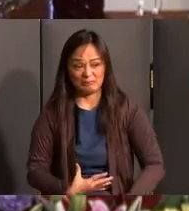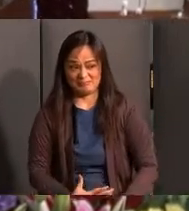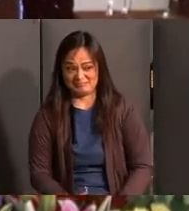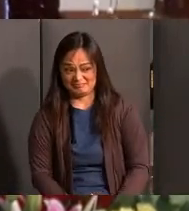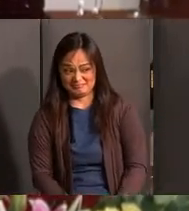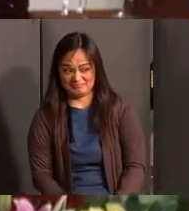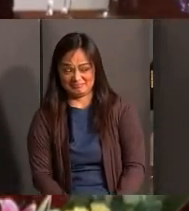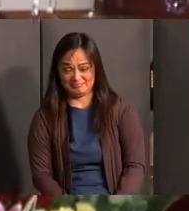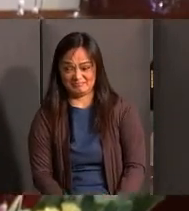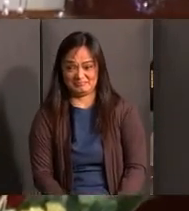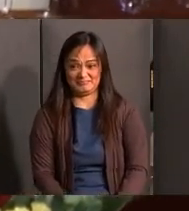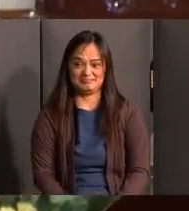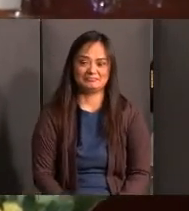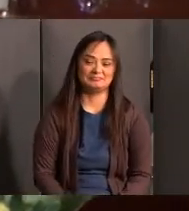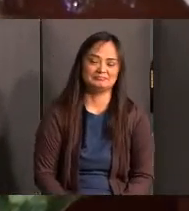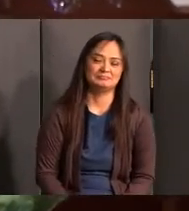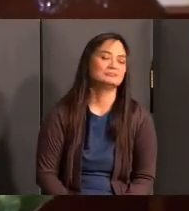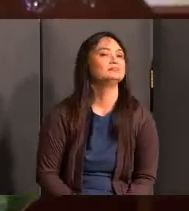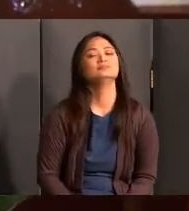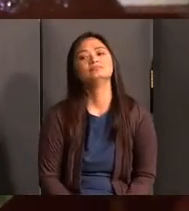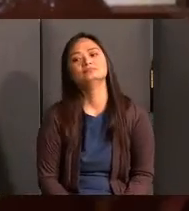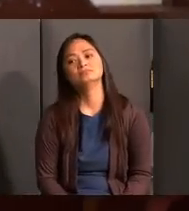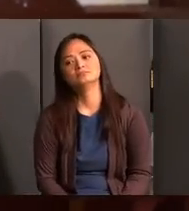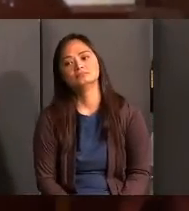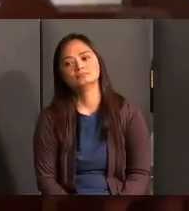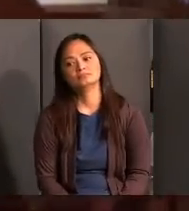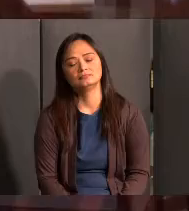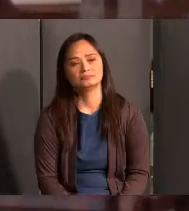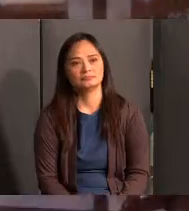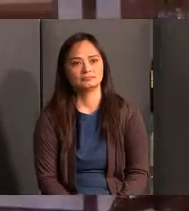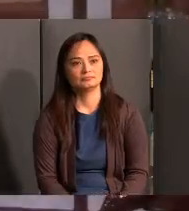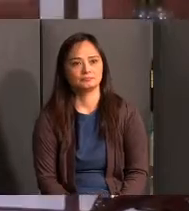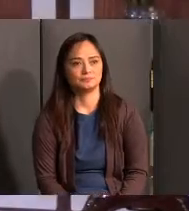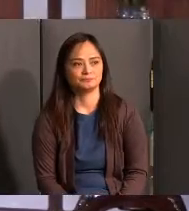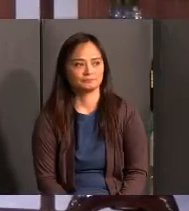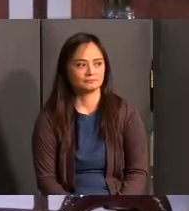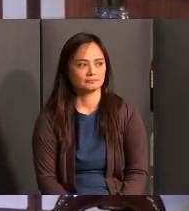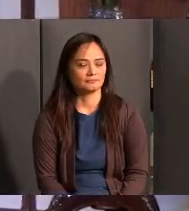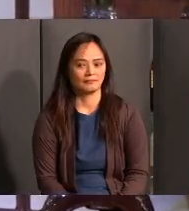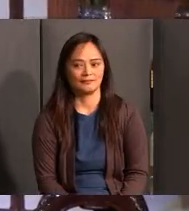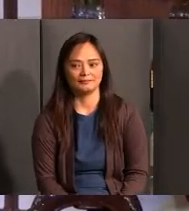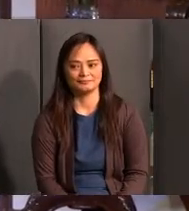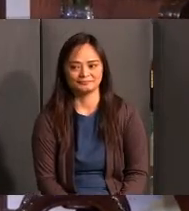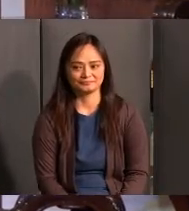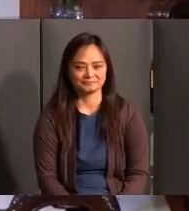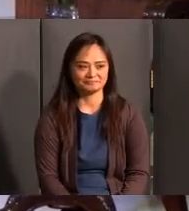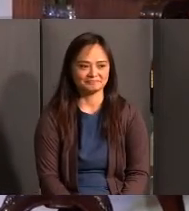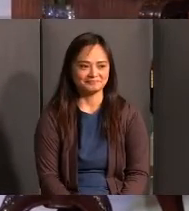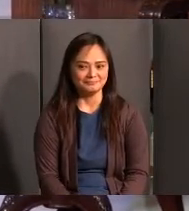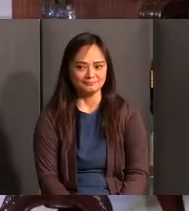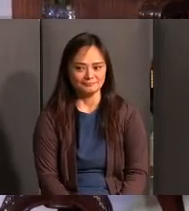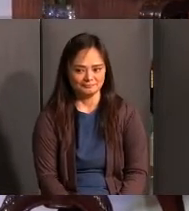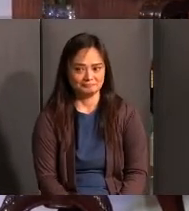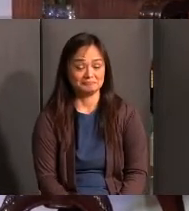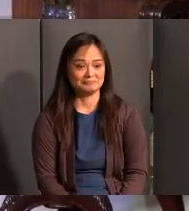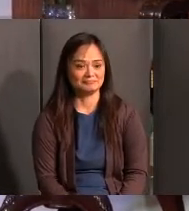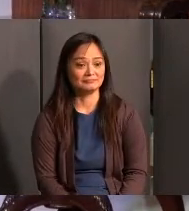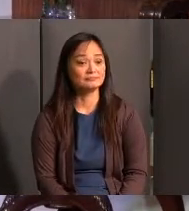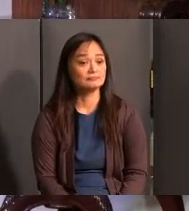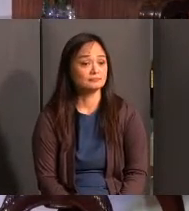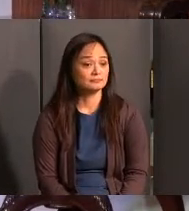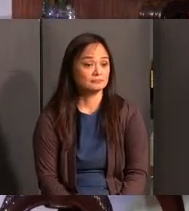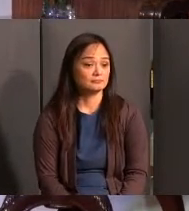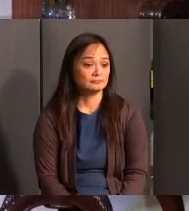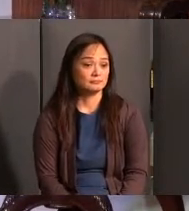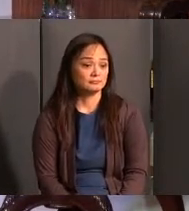Pag may takot ka, hindi ka aakyat eh. Dagdagan mo pa, umakyat ka sa fifth floor. Mag-isa. Umikot ka,